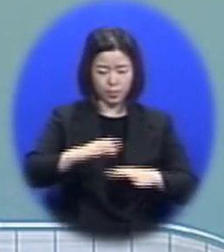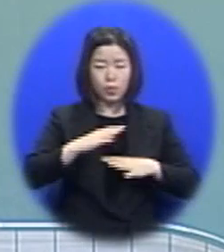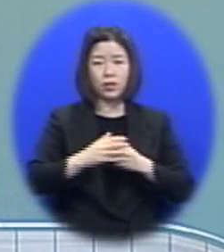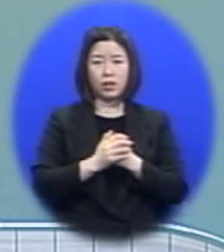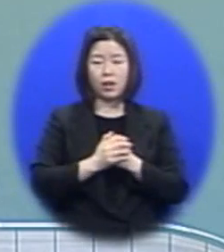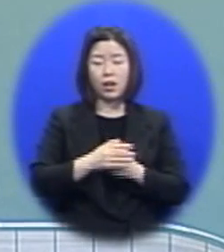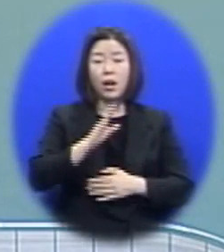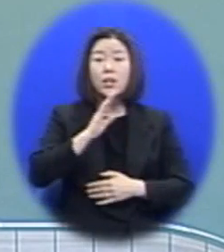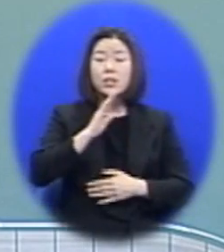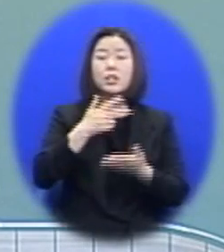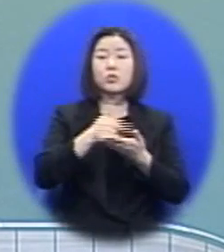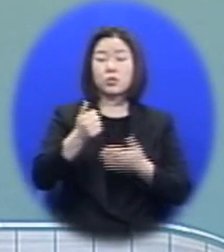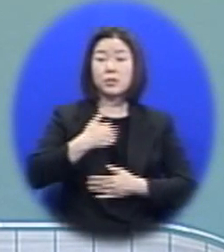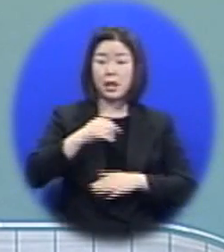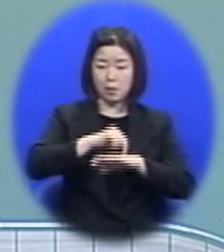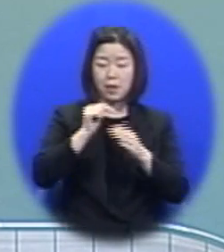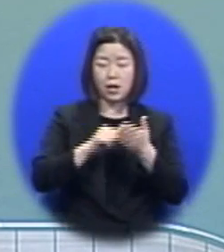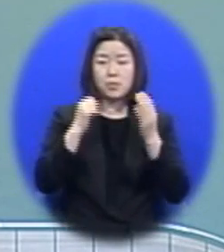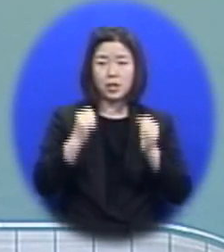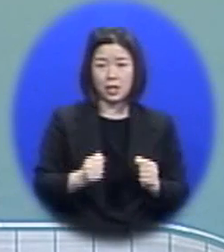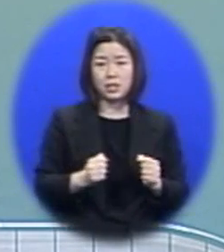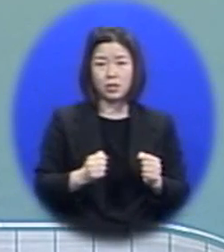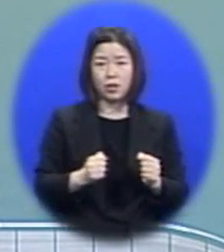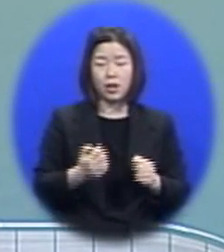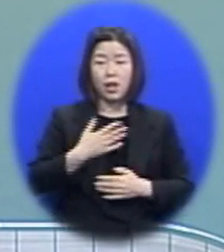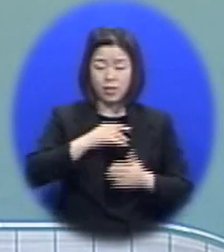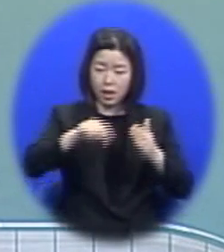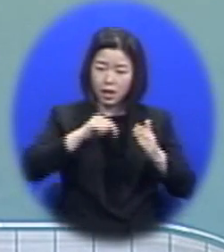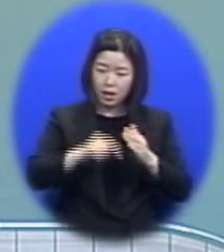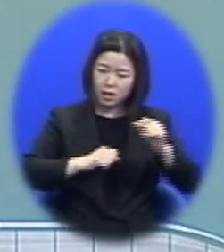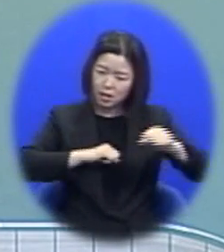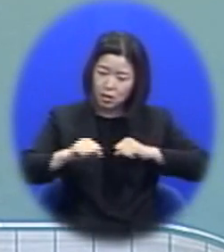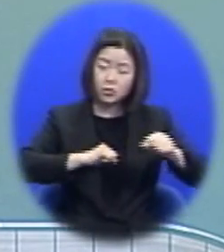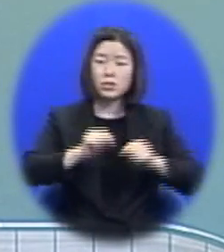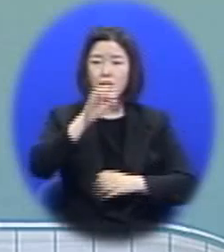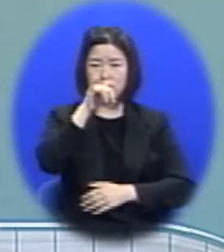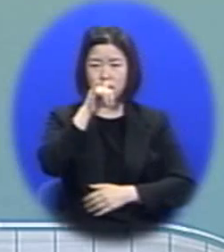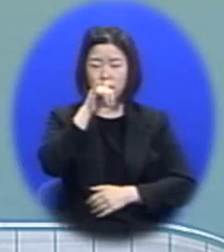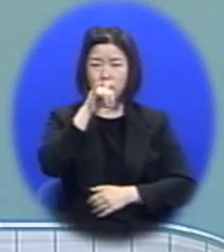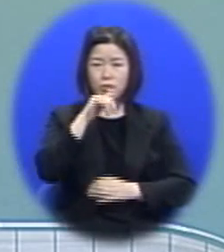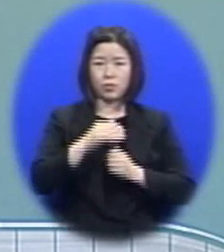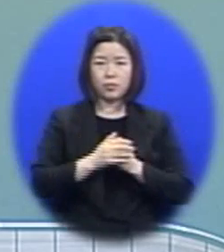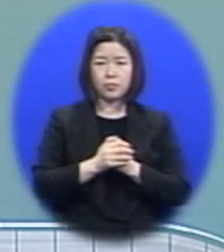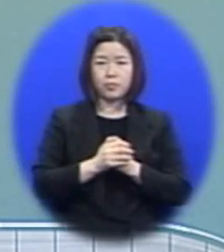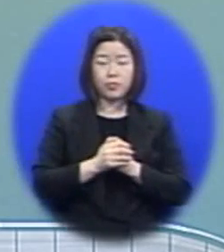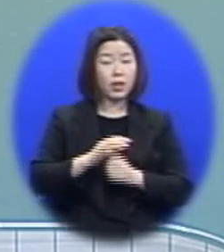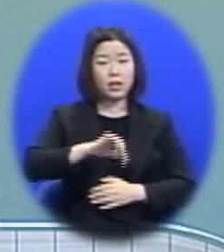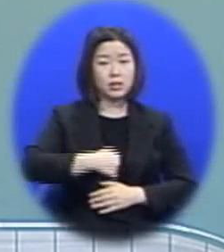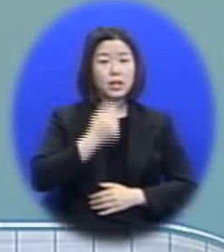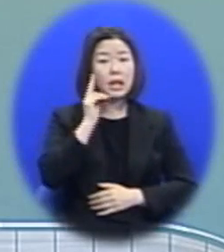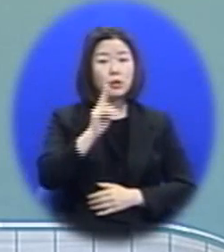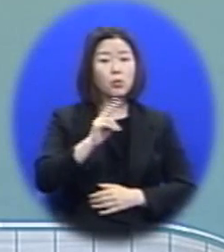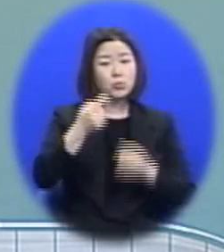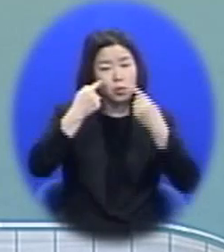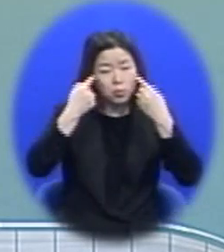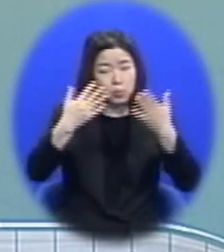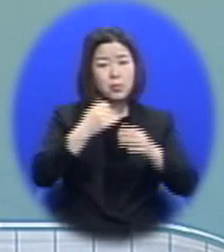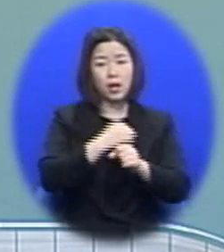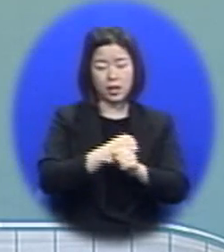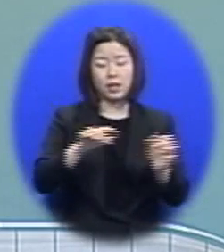내 마음에 계시고 내 안에서 역사하시는 그나 자기가 너무나 분명하게